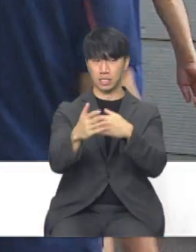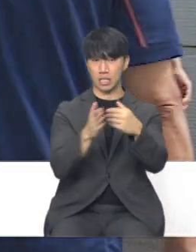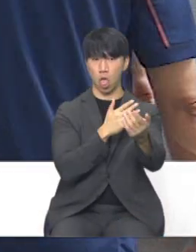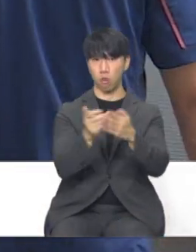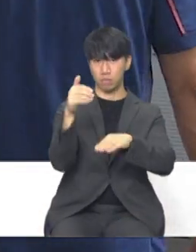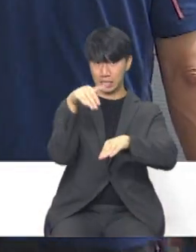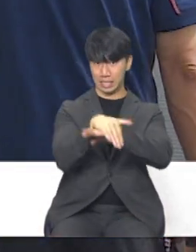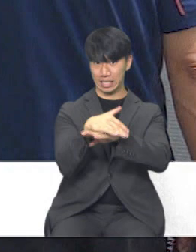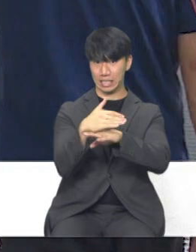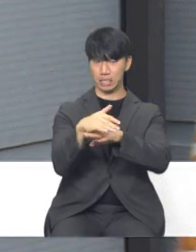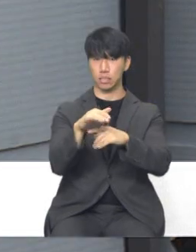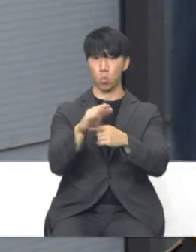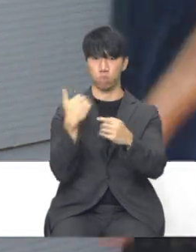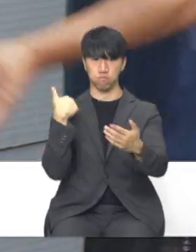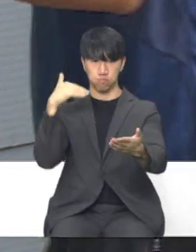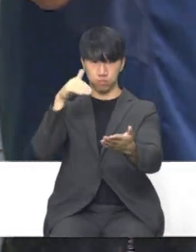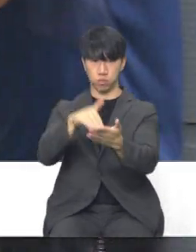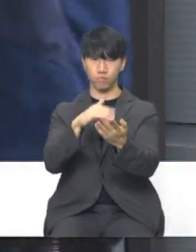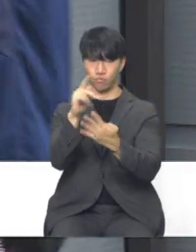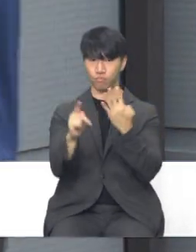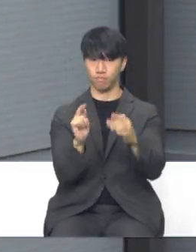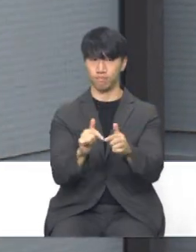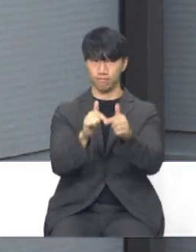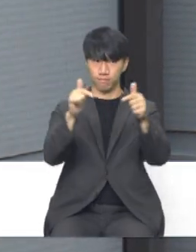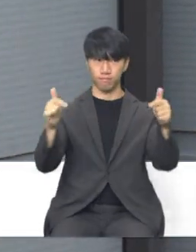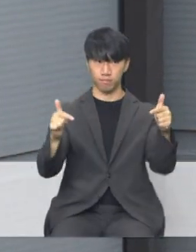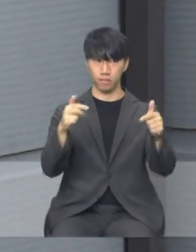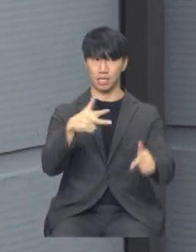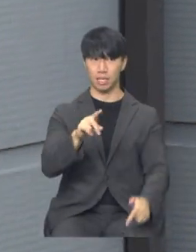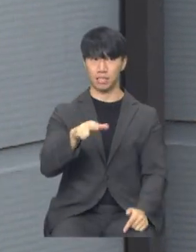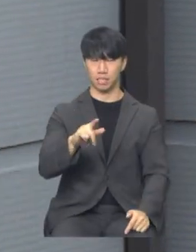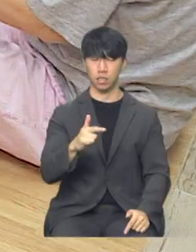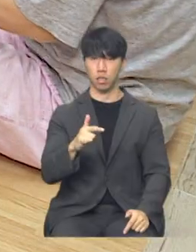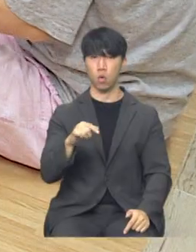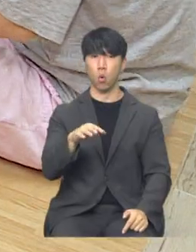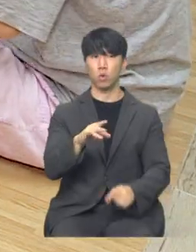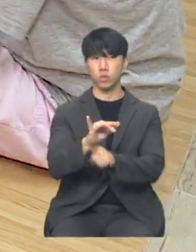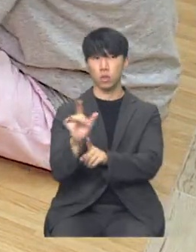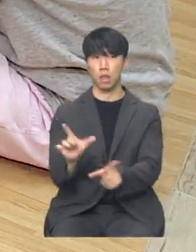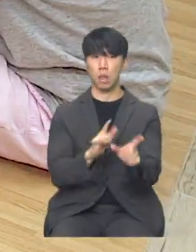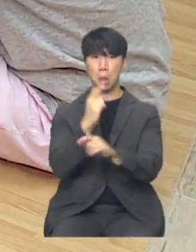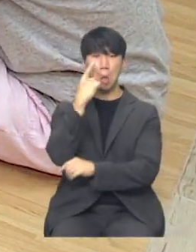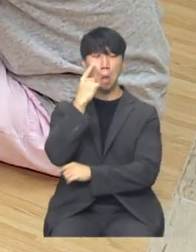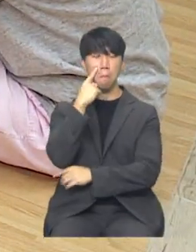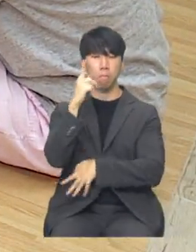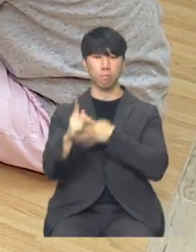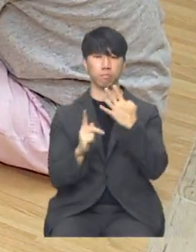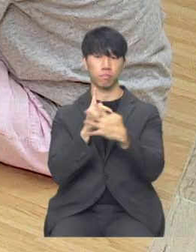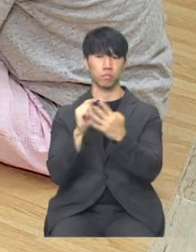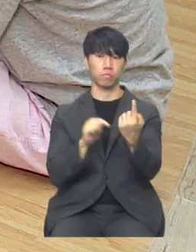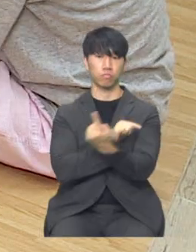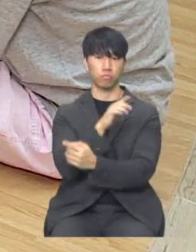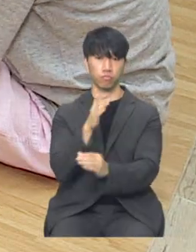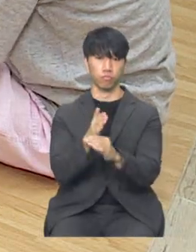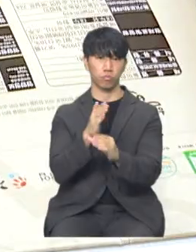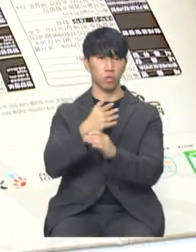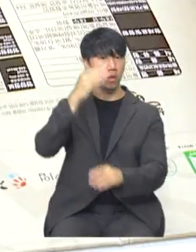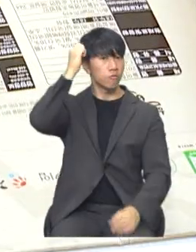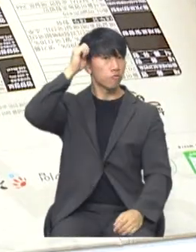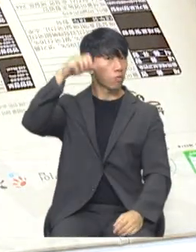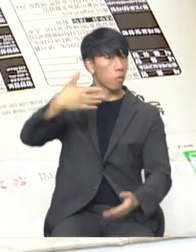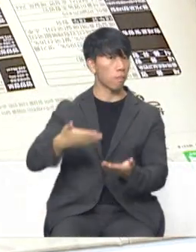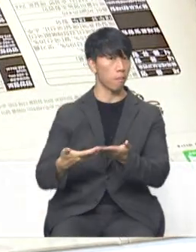있습니다. 당진시는 지난 2021년부터 농촌마을에서 살아보는 프로그램을 운영하고 있습니다. 참가자들은 숙소를